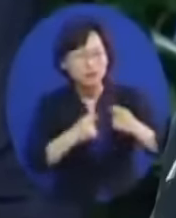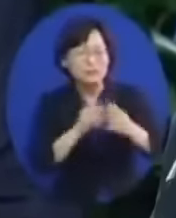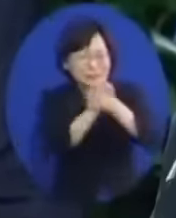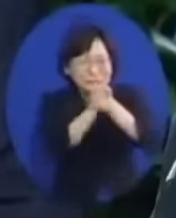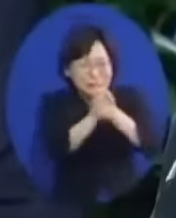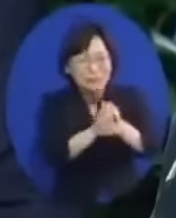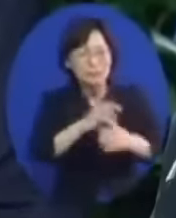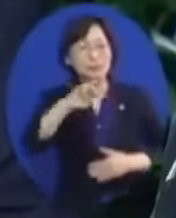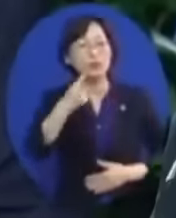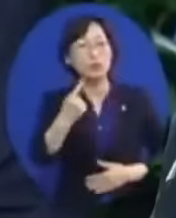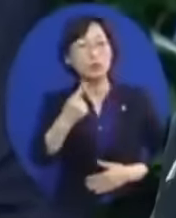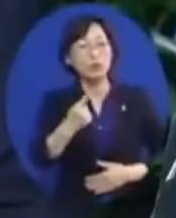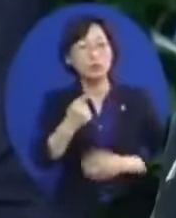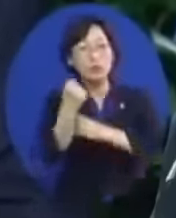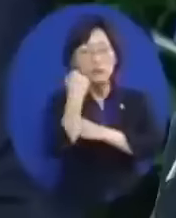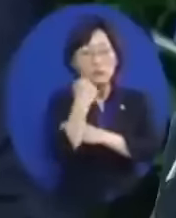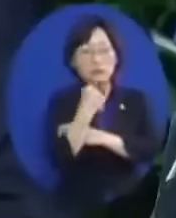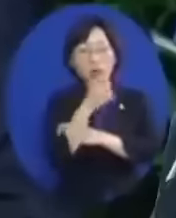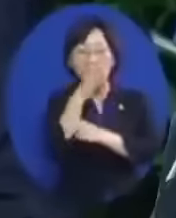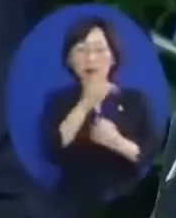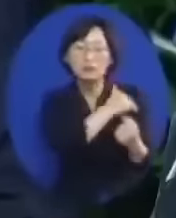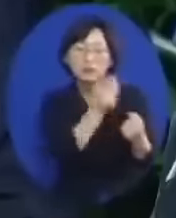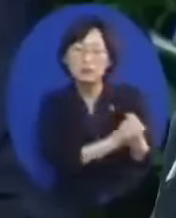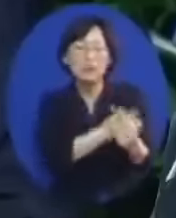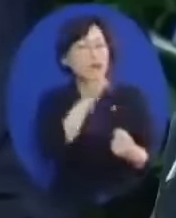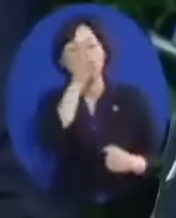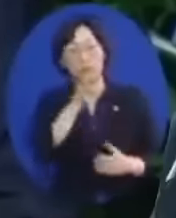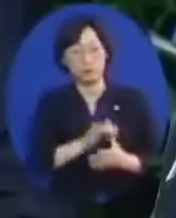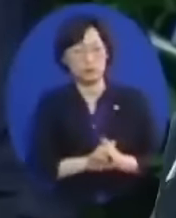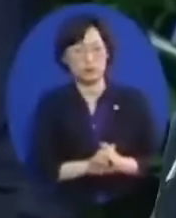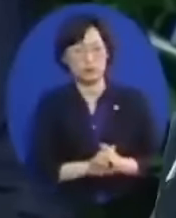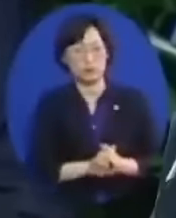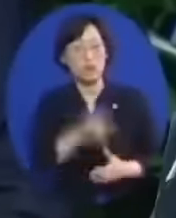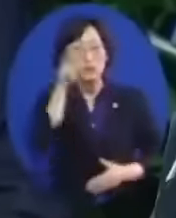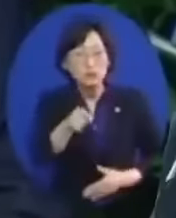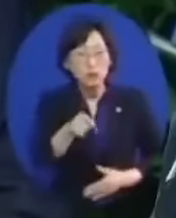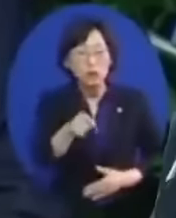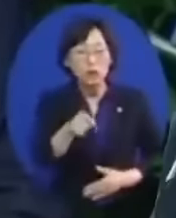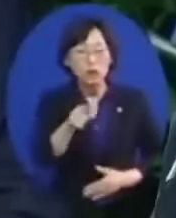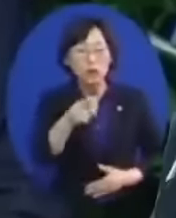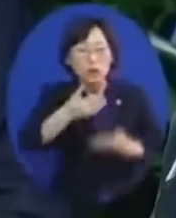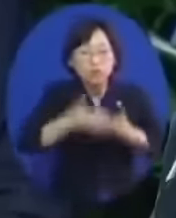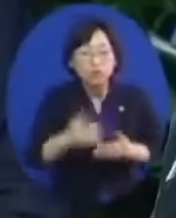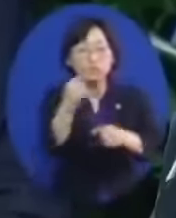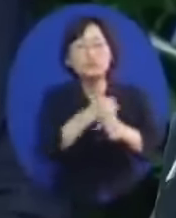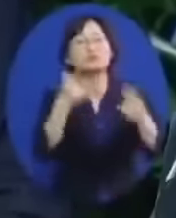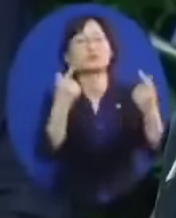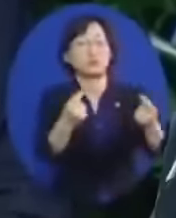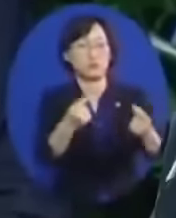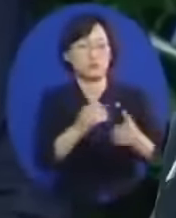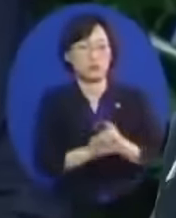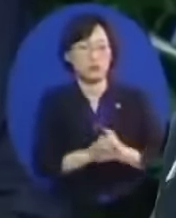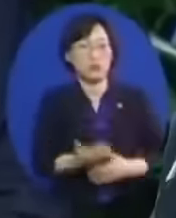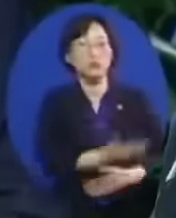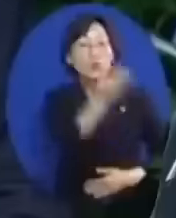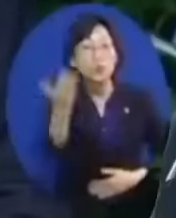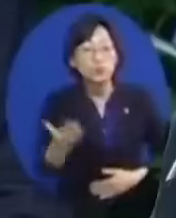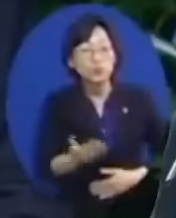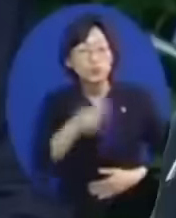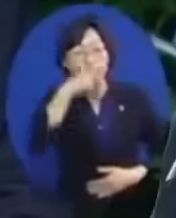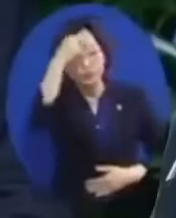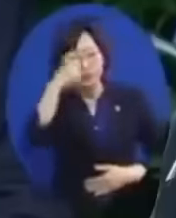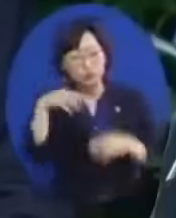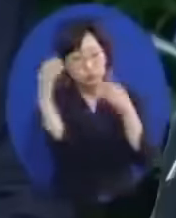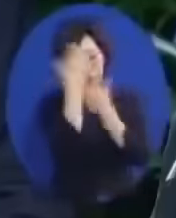기도해도 힘으로도 안 되고 능으로도 안 되는 것입니다. 이것도 무거운 짐인 것입니다. 여러분 술 주정뱅이